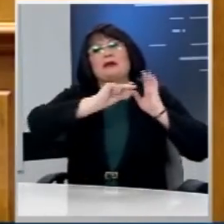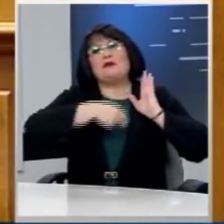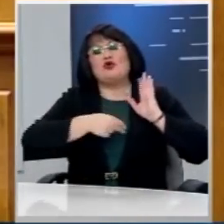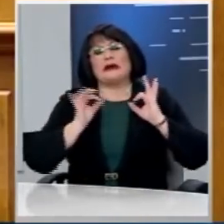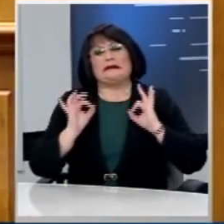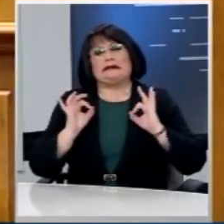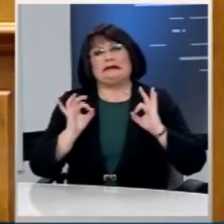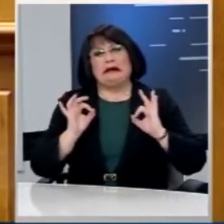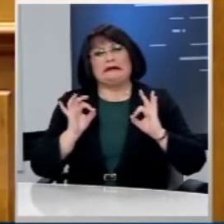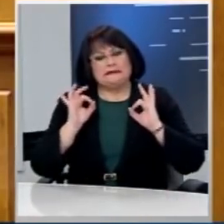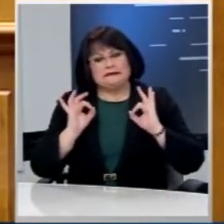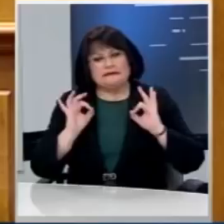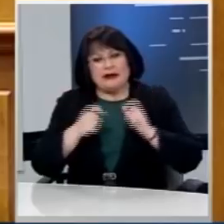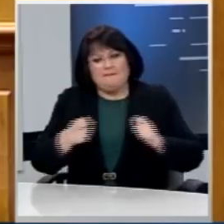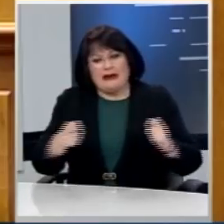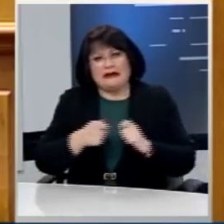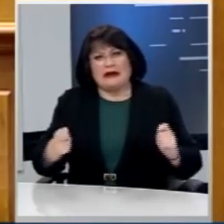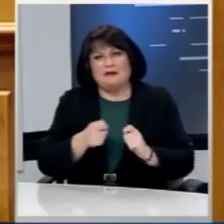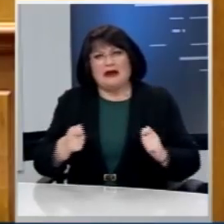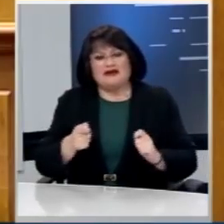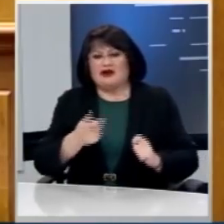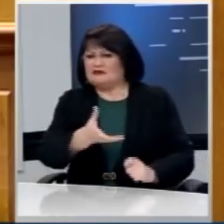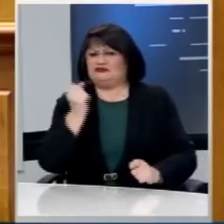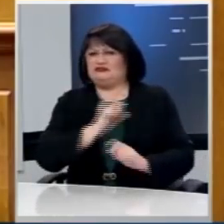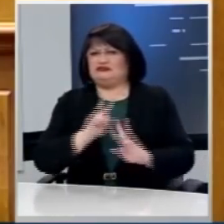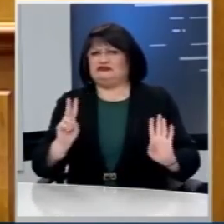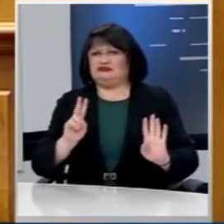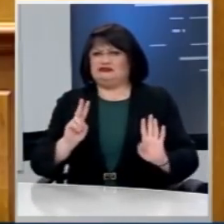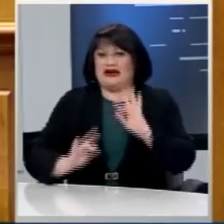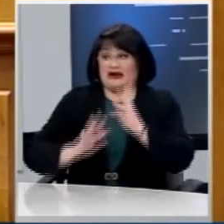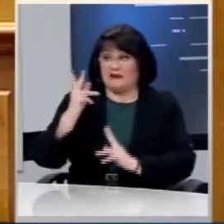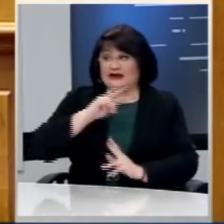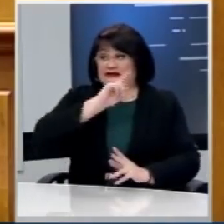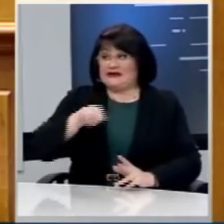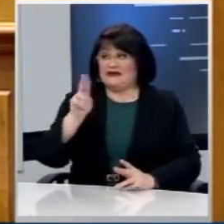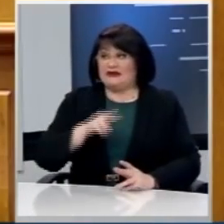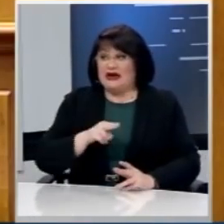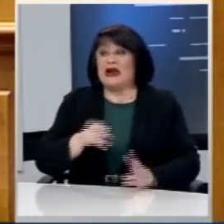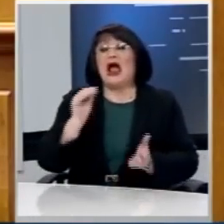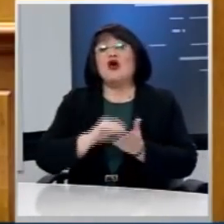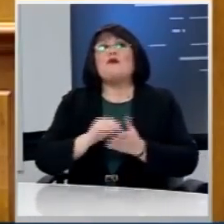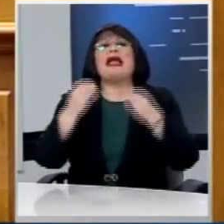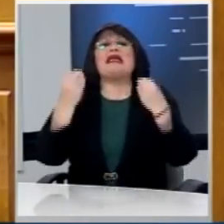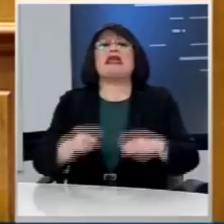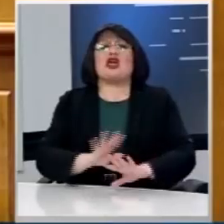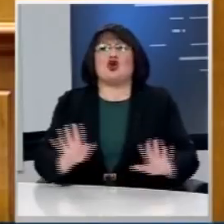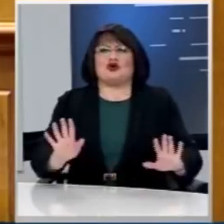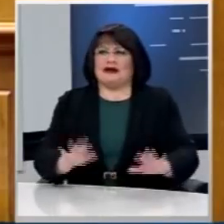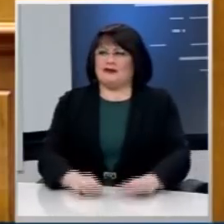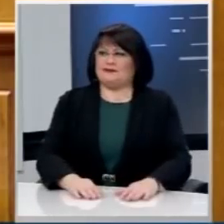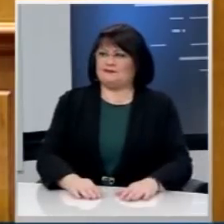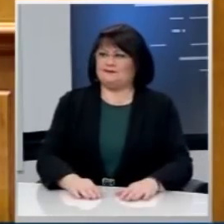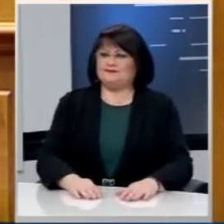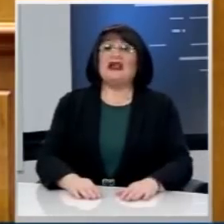σύνεση, πως τα μέτρα όχι απλά δεν έρονται για την περιβόητη ανάπτυξή σας, αλλά και κλιμακώνονται. Δεν